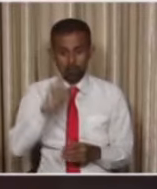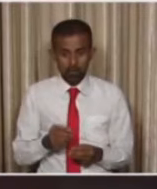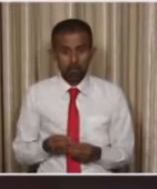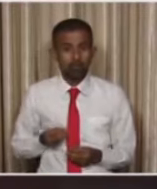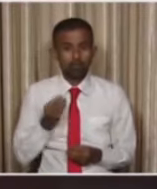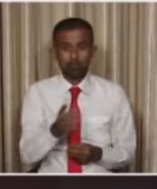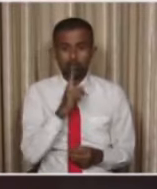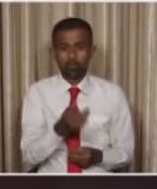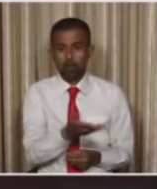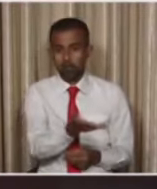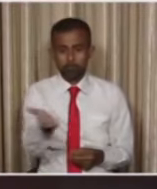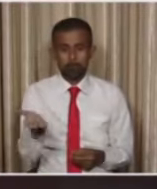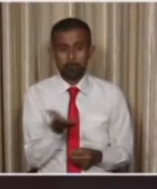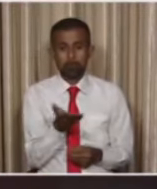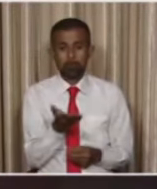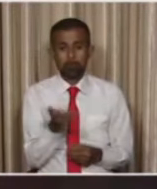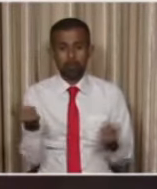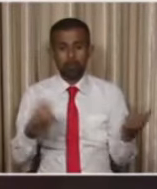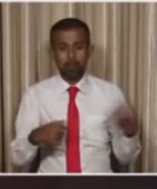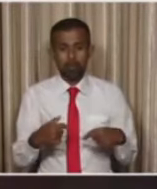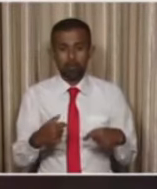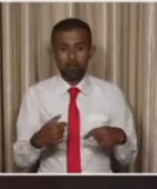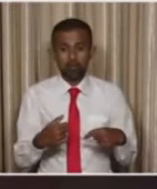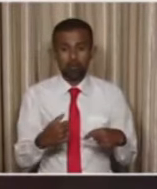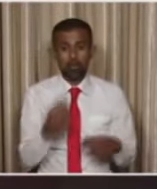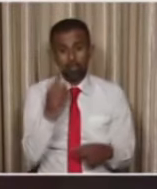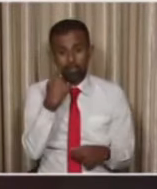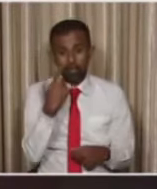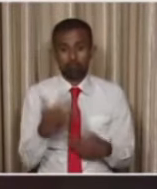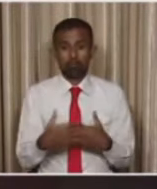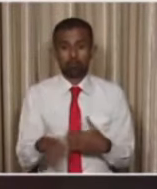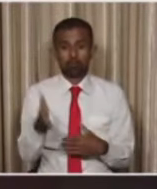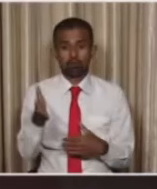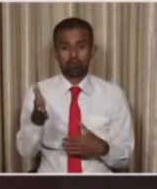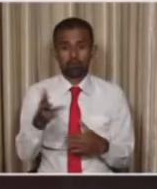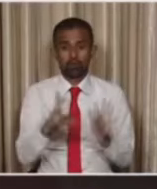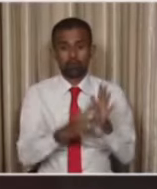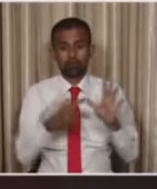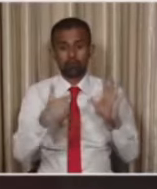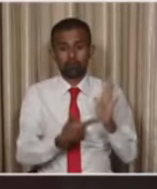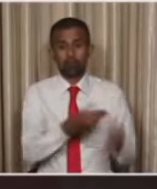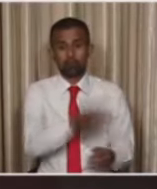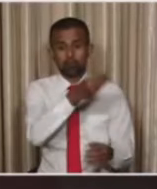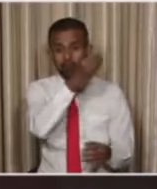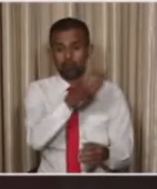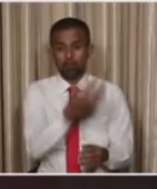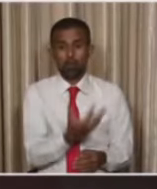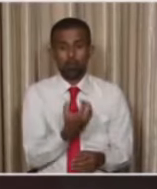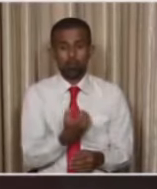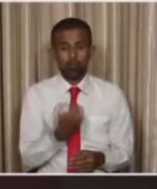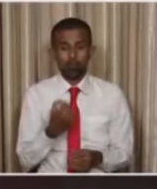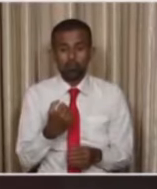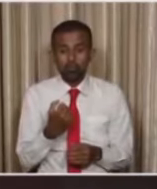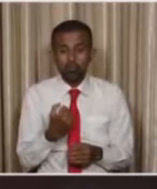කියනකොට මෙතන ඇවිල්ලා මේ හොටු පෙරාගෙන ඇඬුවා එච්චර වැඩි කරන්නේ කොහමද? වැට් එක මෙච්චරක් වැඩි කරන්න අච්චරක් වැඩි කරන්න. එතකොට